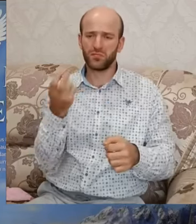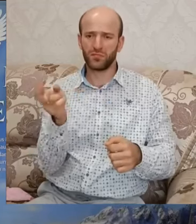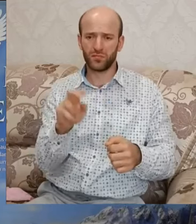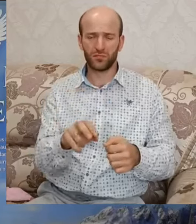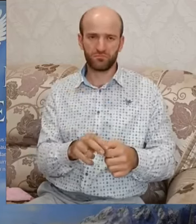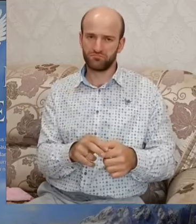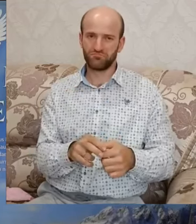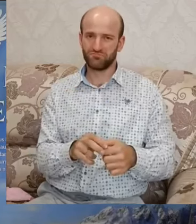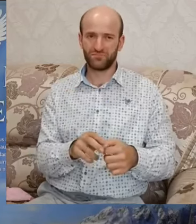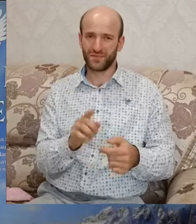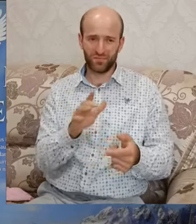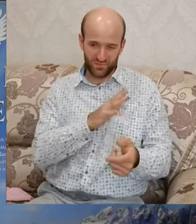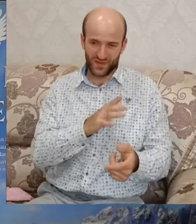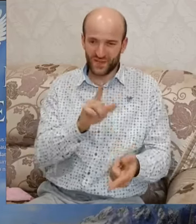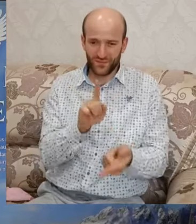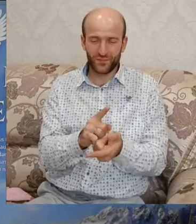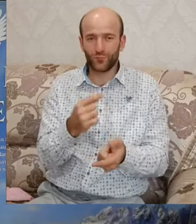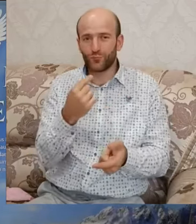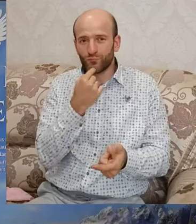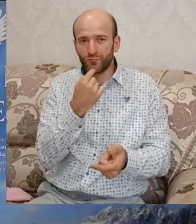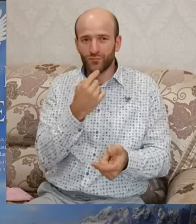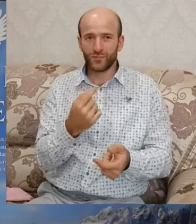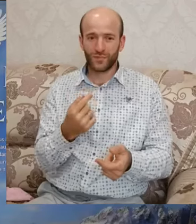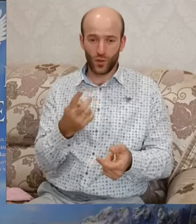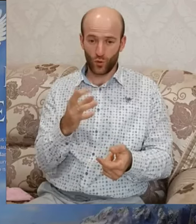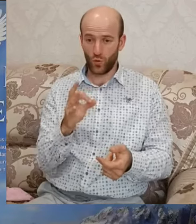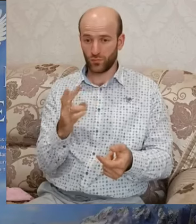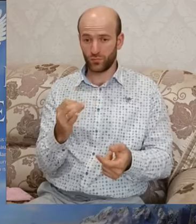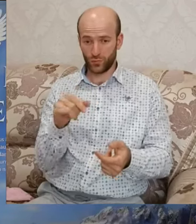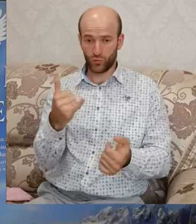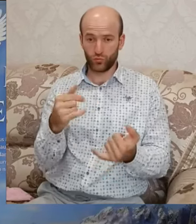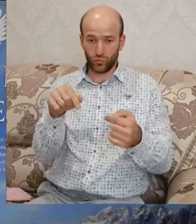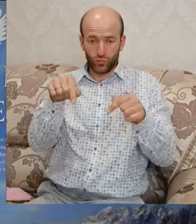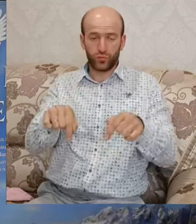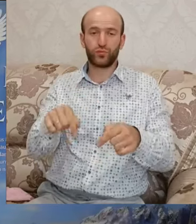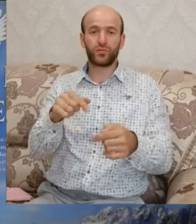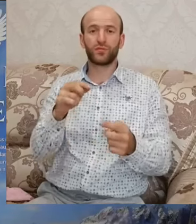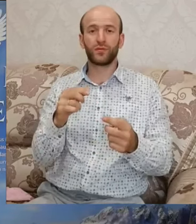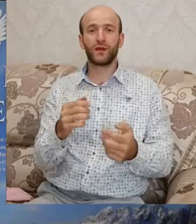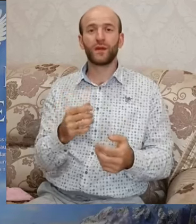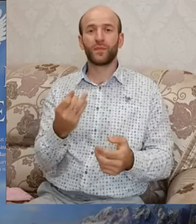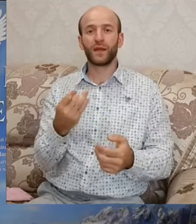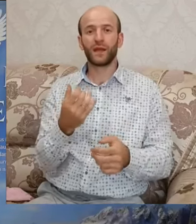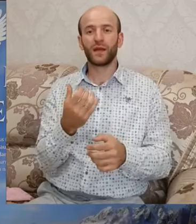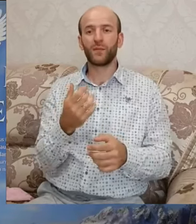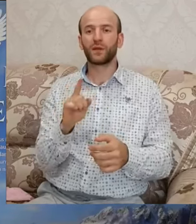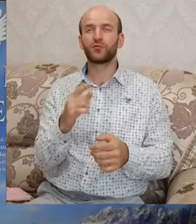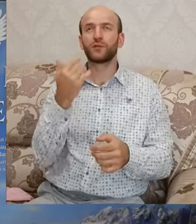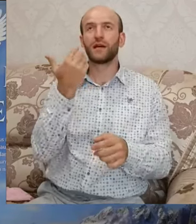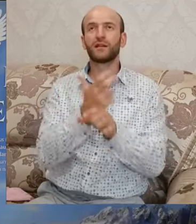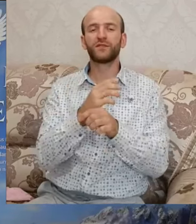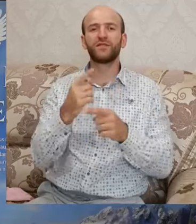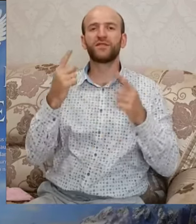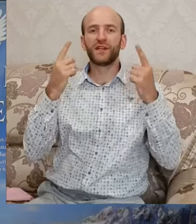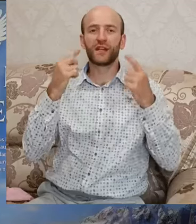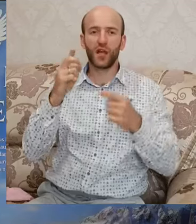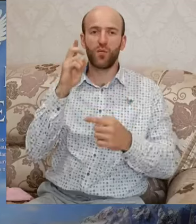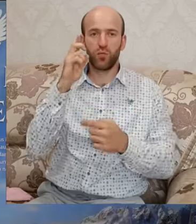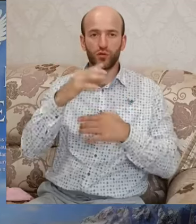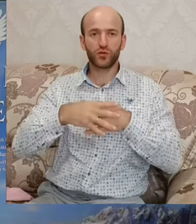пути? Buvo. Было. Bet jie yra čia. Но они здесь. Iš Dievo didžios malonės. Из великой Божьей благодати. Taigi sveikinam brolius